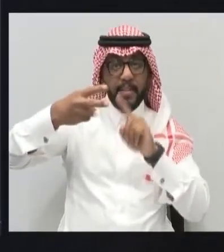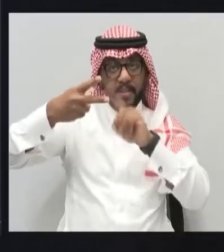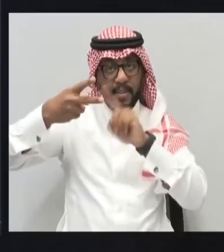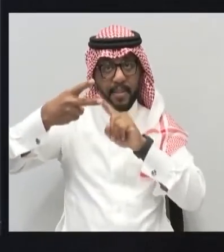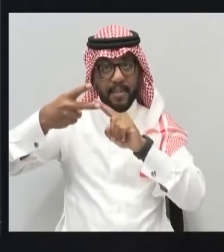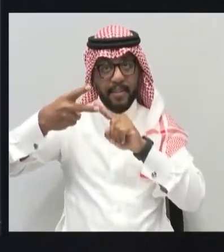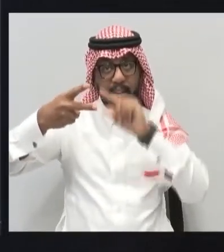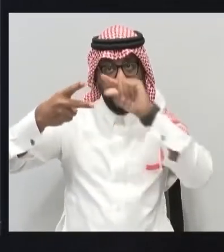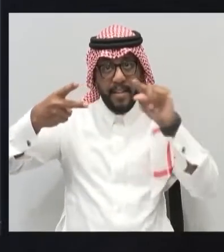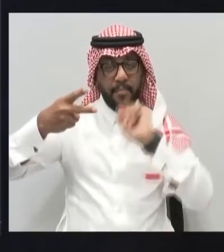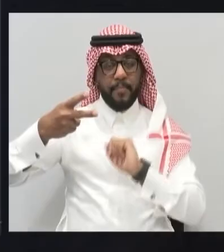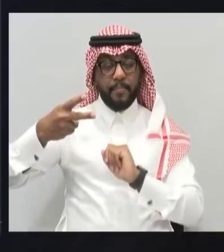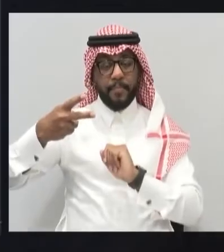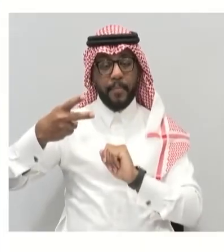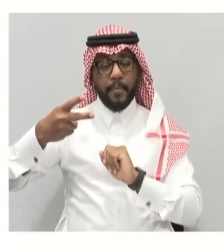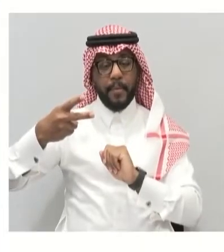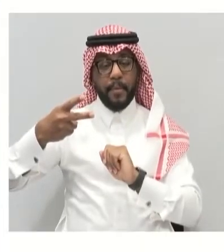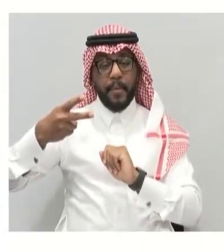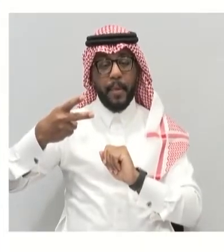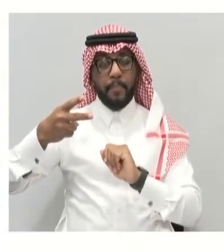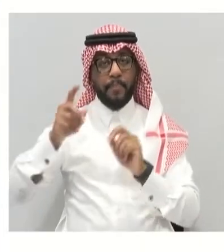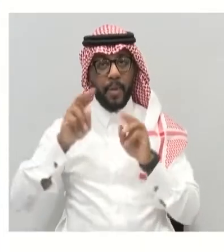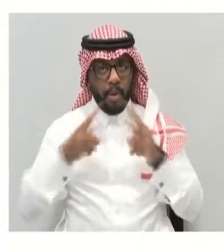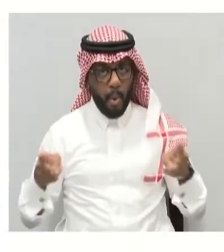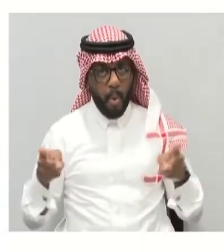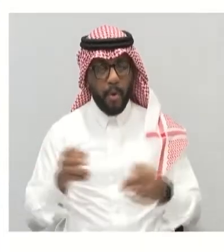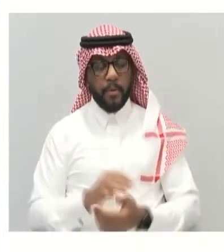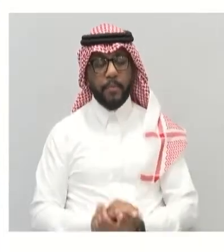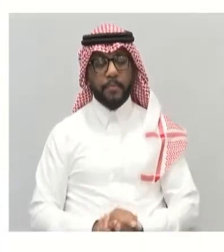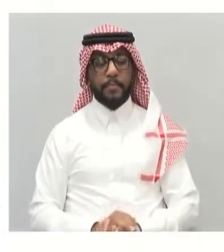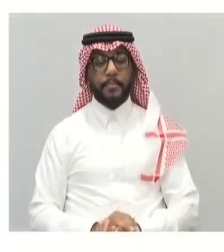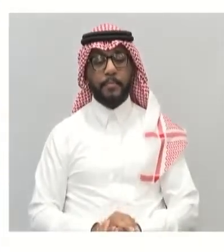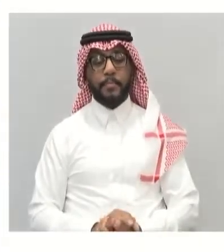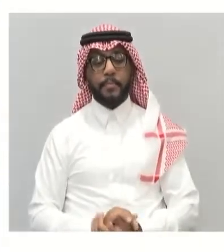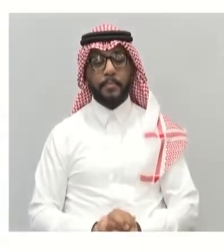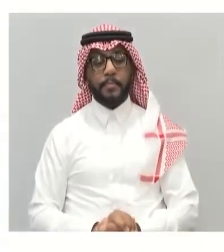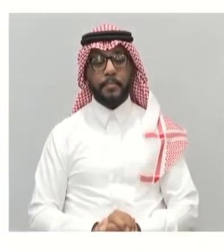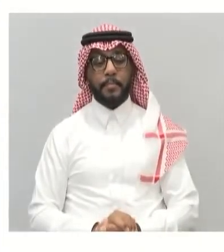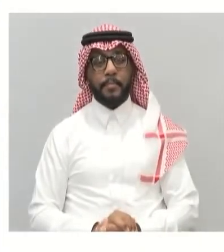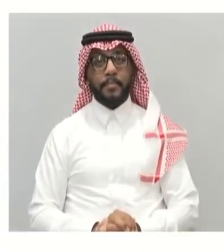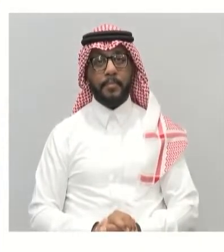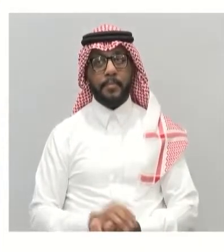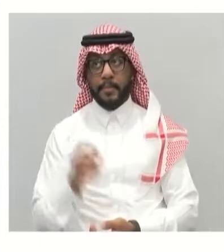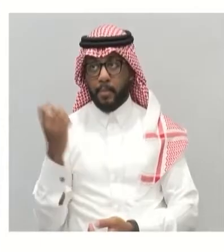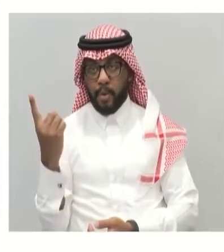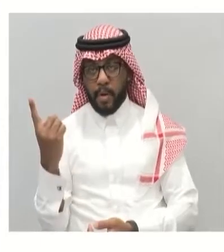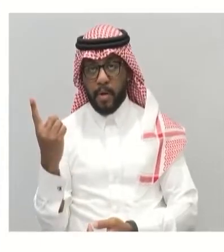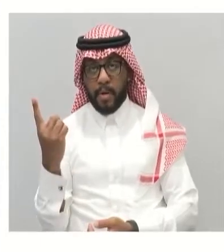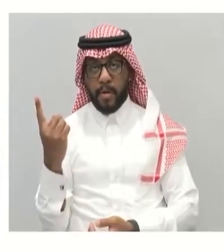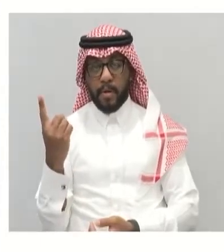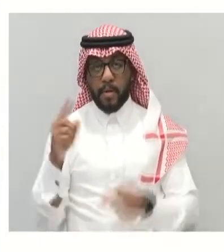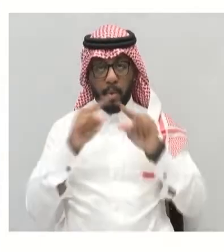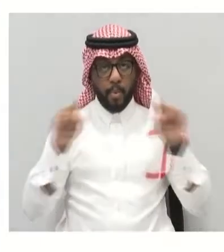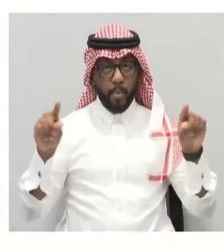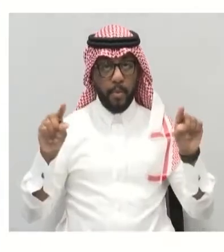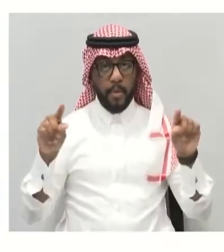غذوتك مولودا ما نوعها ما نوع هذه الحال هل هي حال مفرده او